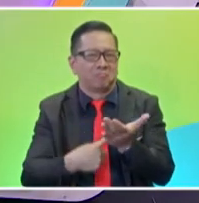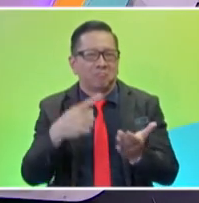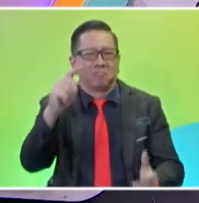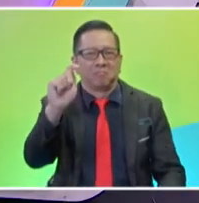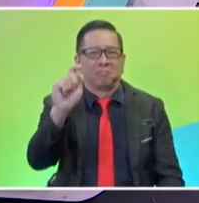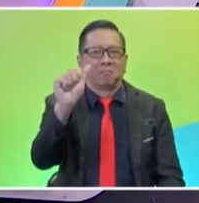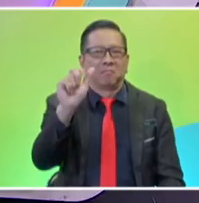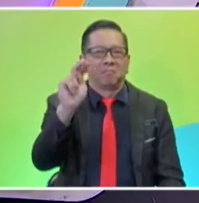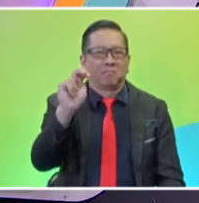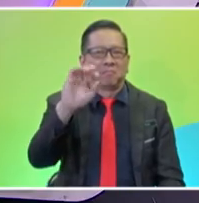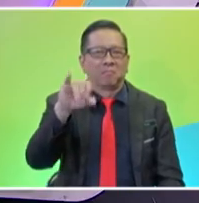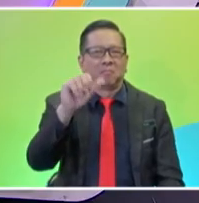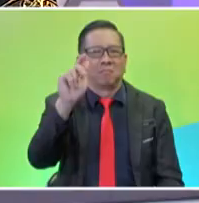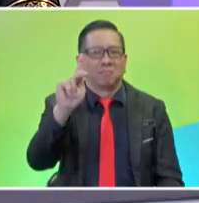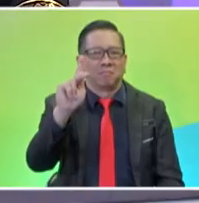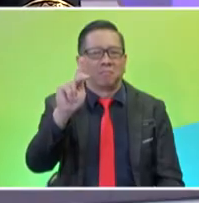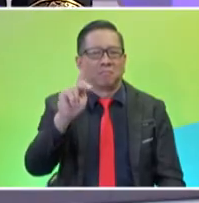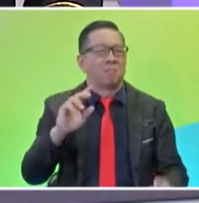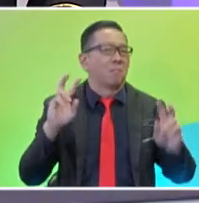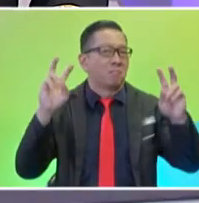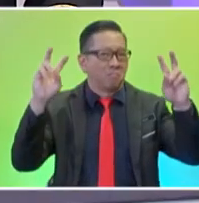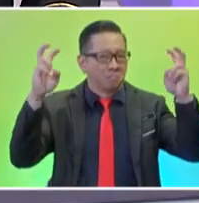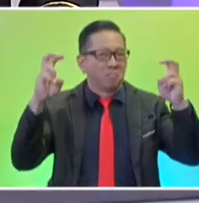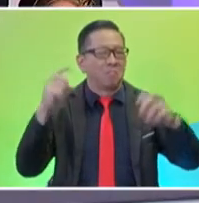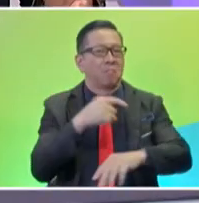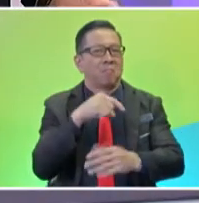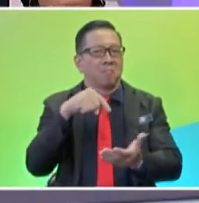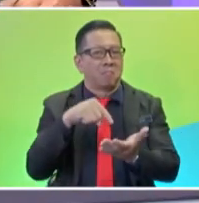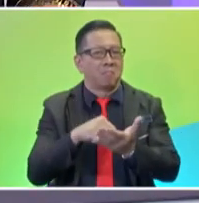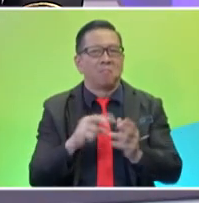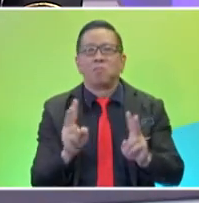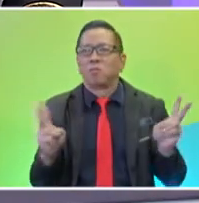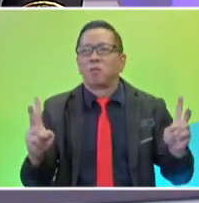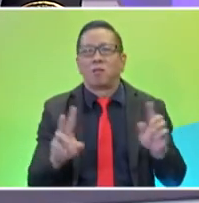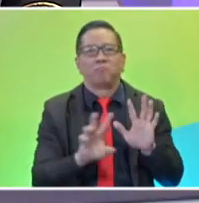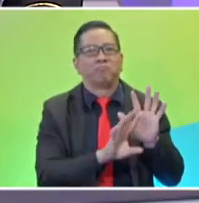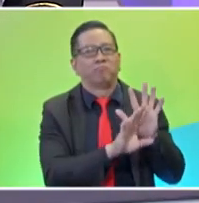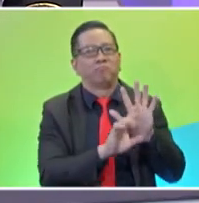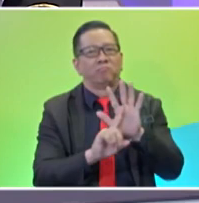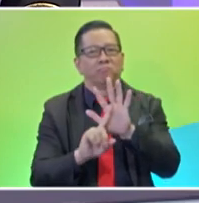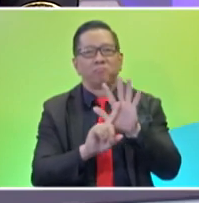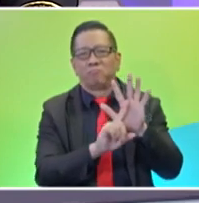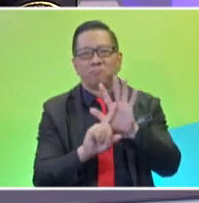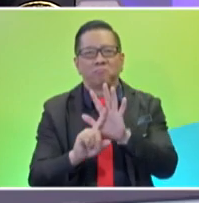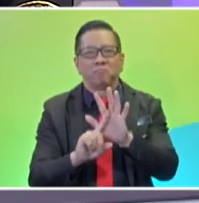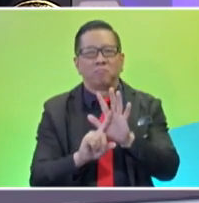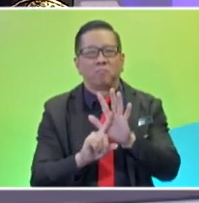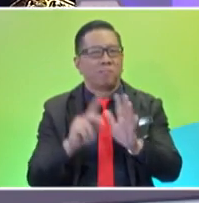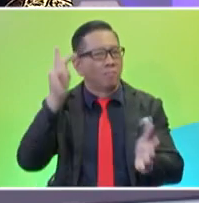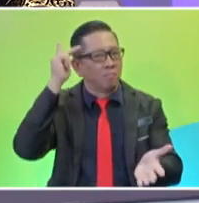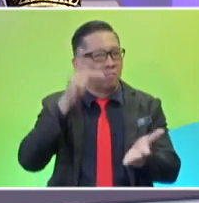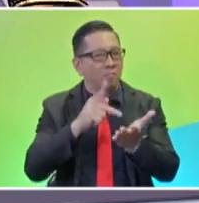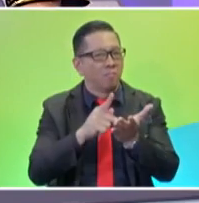kita belajar tajuk yang sangat populer yang terkenal dalam kalangan